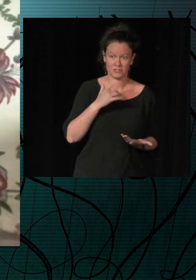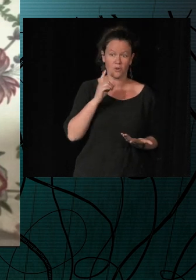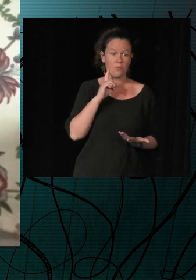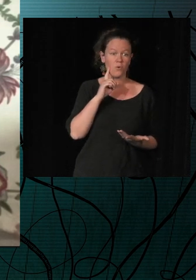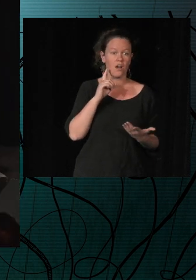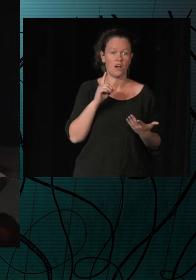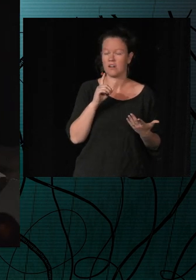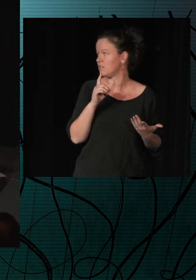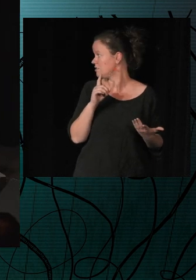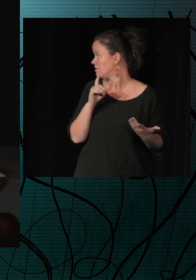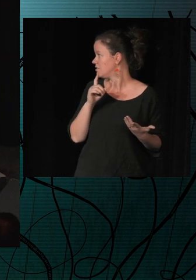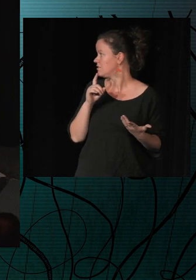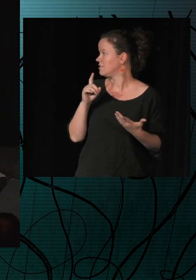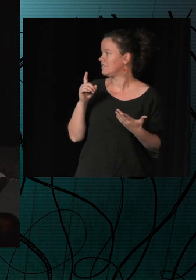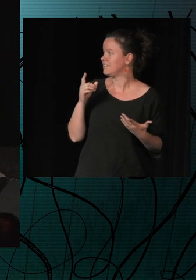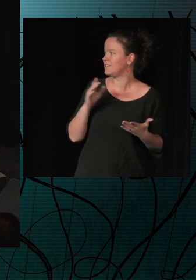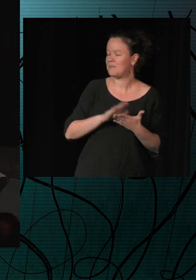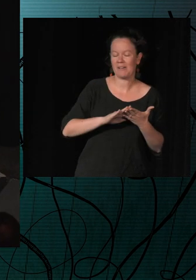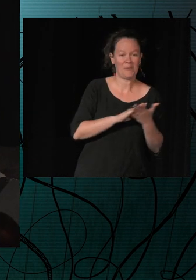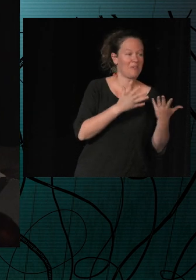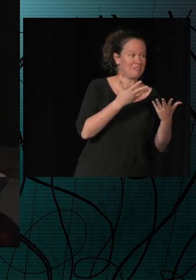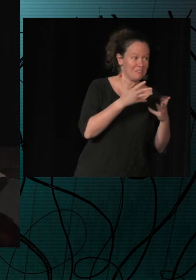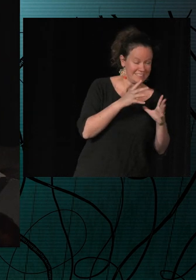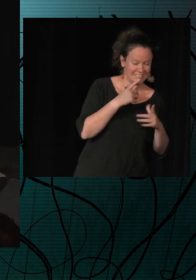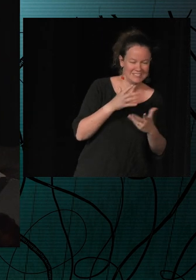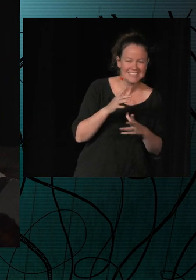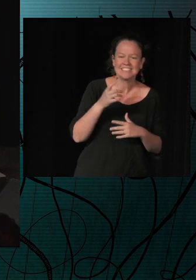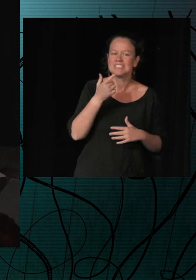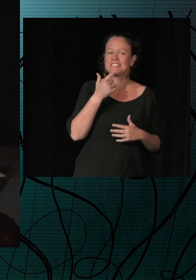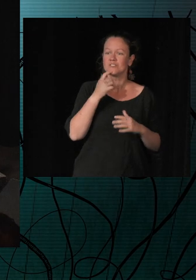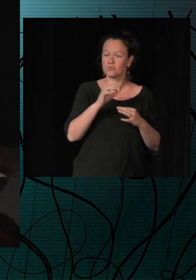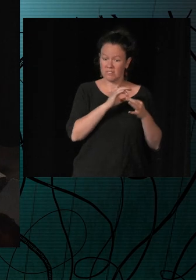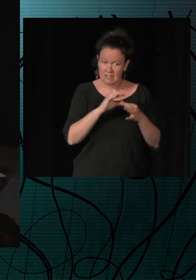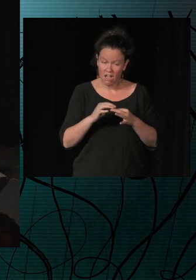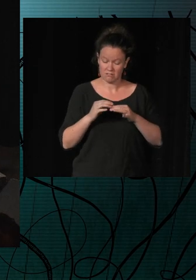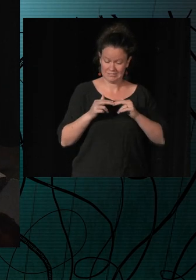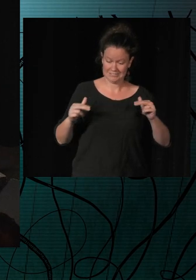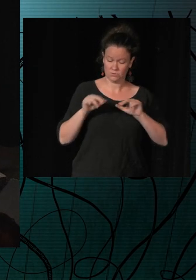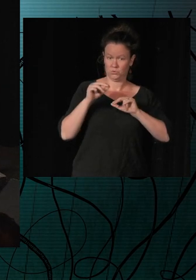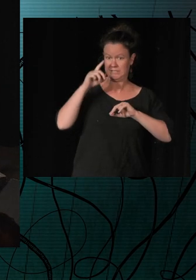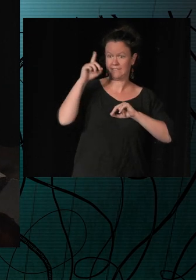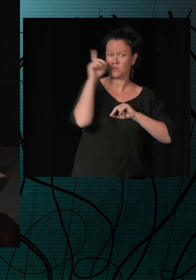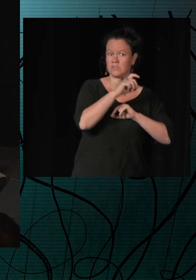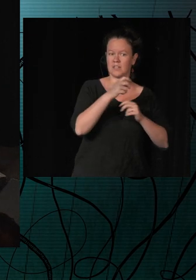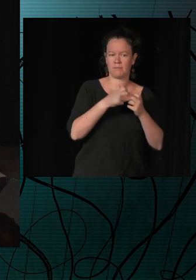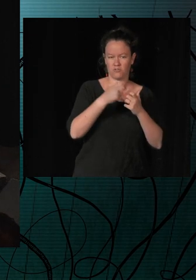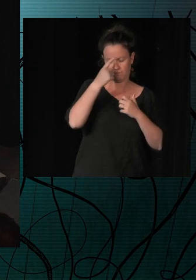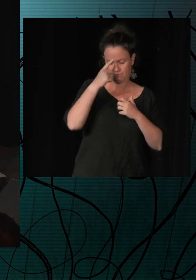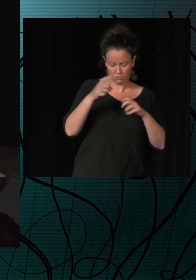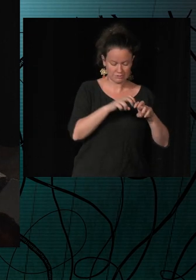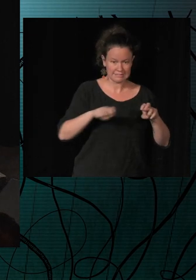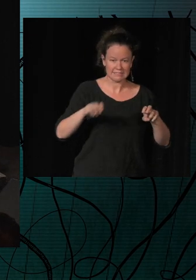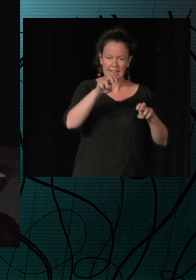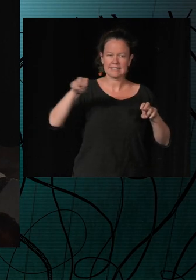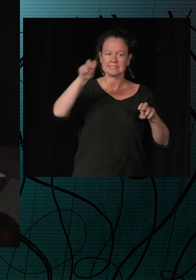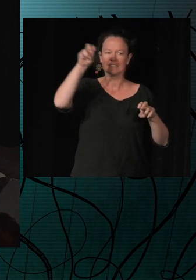du cadre de l'horreur excuse-moi je finis juste là-dessus mais sur cette question du rapport à la difficulté je pense à la ça m'est venu comme ça ça céleste qui est un